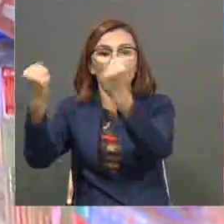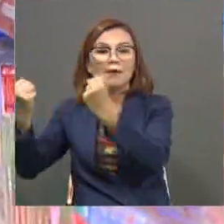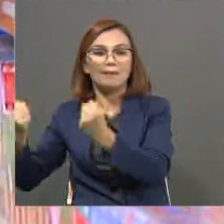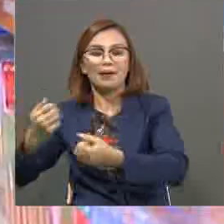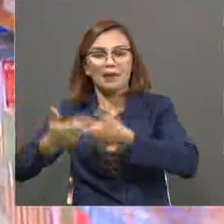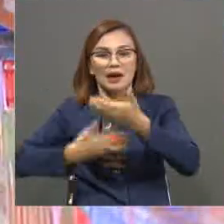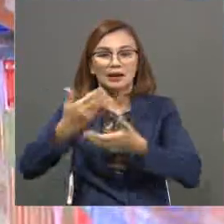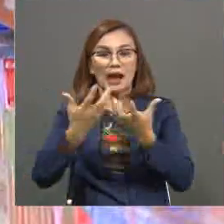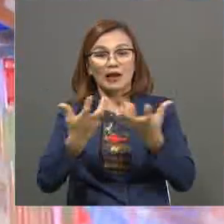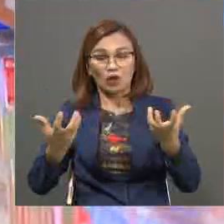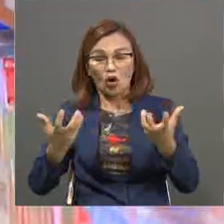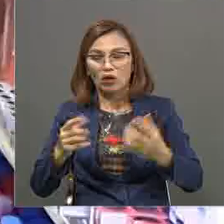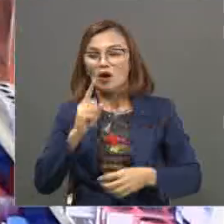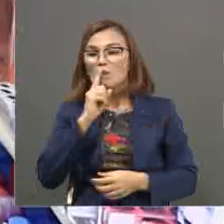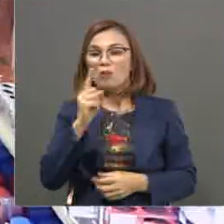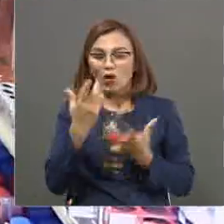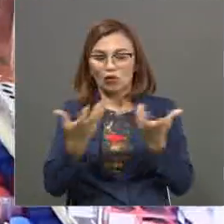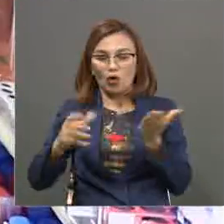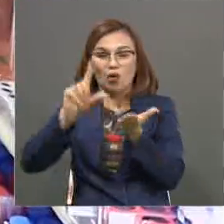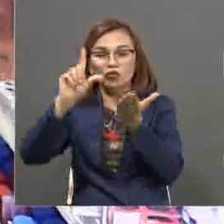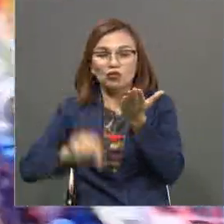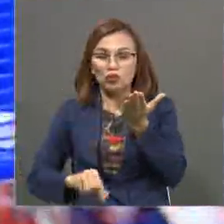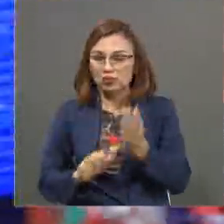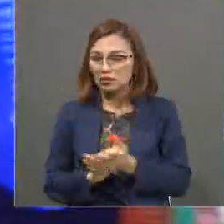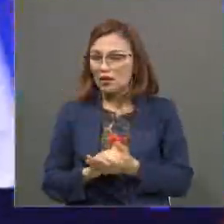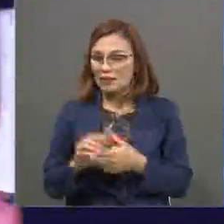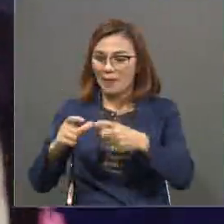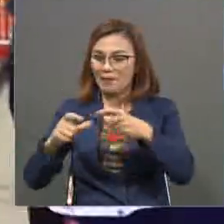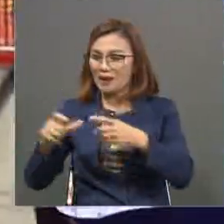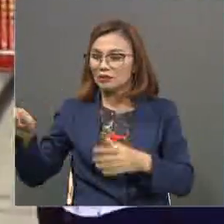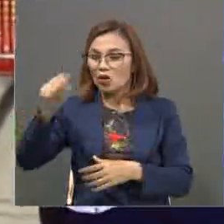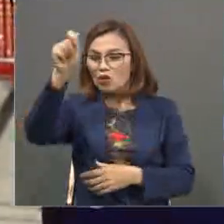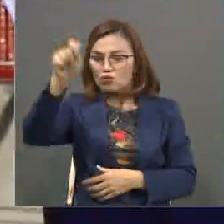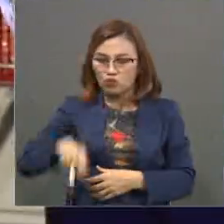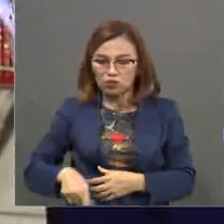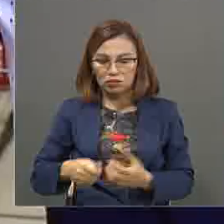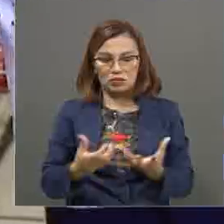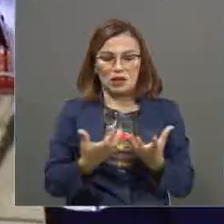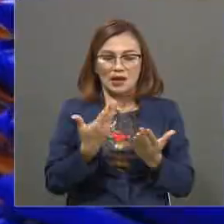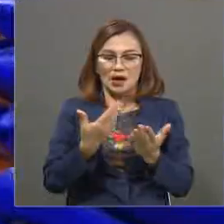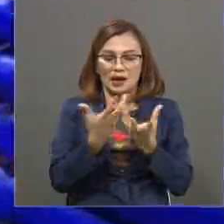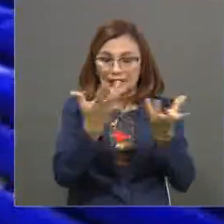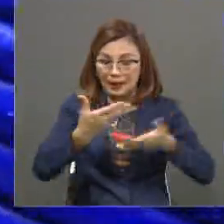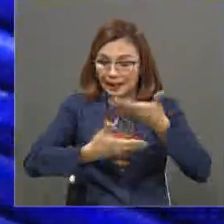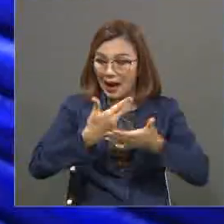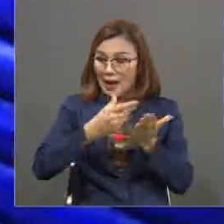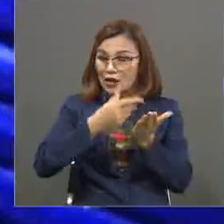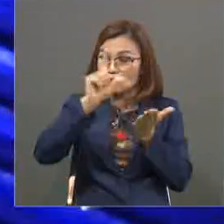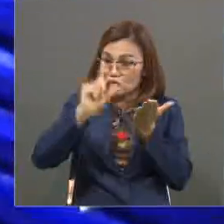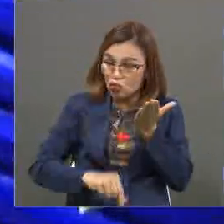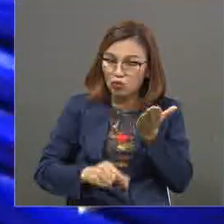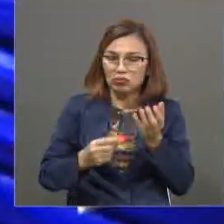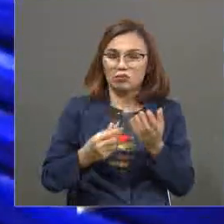ๆก็ใช้วิธีของถูกบ้างหรือว่าเนี่ยแค่เอาบัตรมารูดแล้วก็ได้ของแถมไปอย่างเงี้ยนะหลอกเอาบัตรประชาชนของผู้ที่มีสิทธิ์